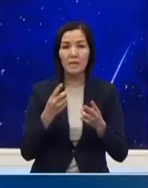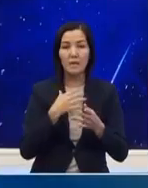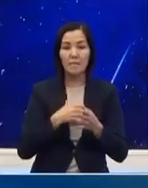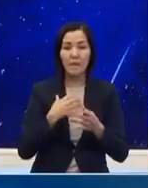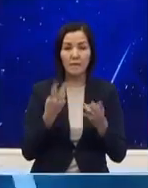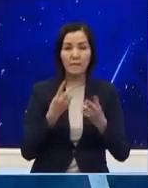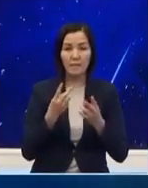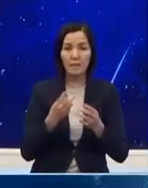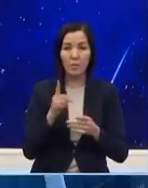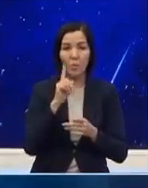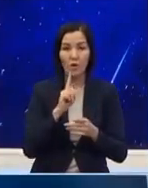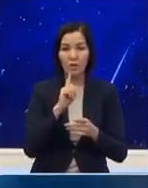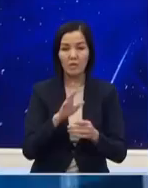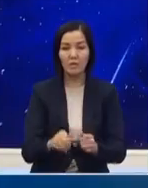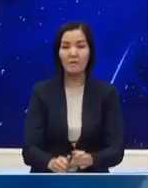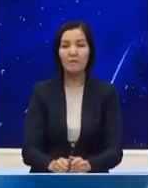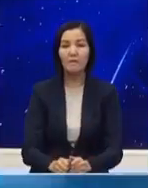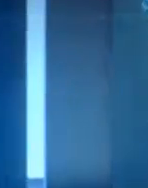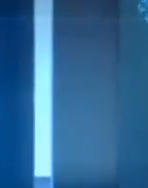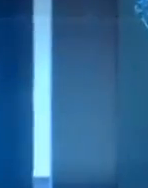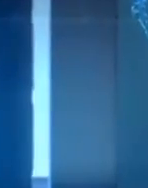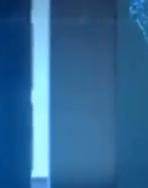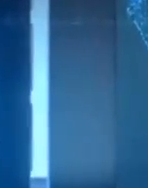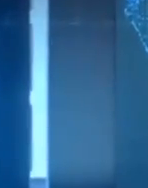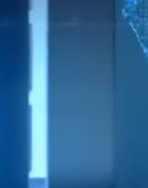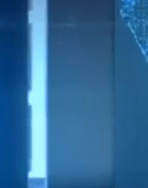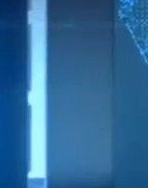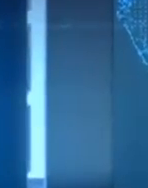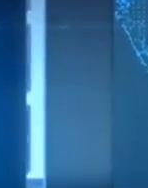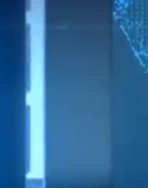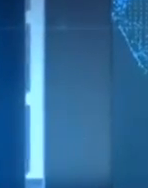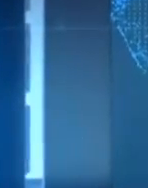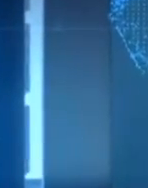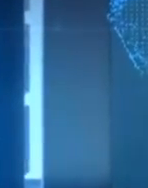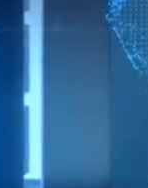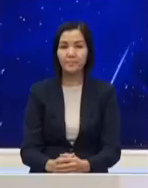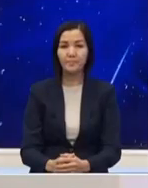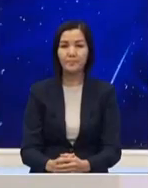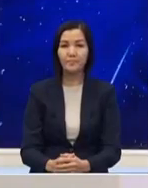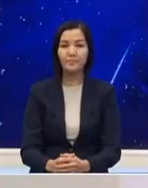тиіс. Мадина Берікқызы, Дамир Анитов, Мәди Байбосынов, Жетісу телеарнасы.